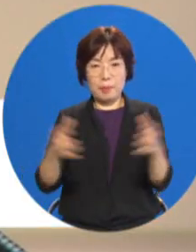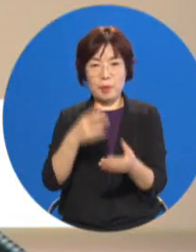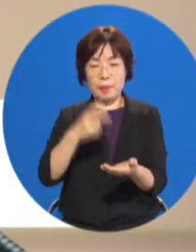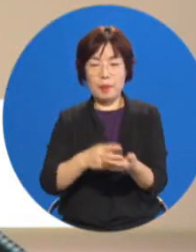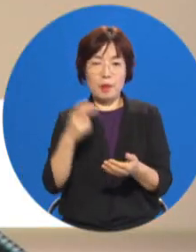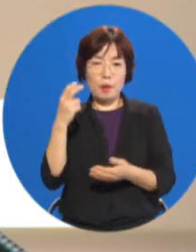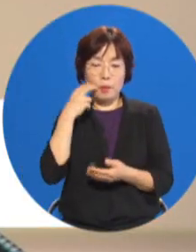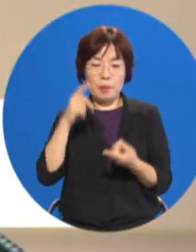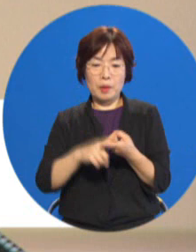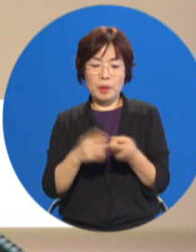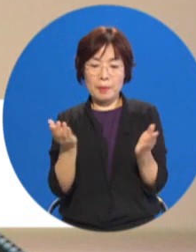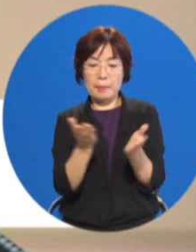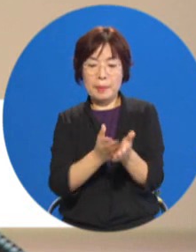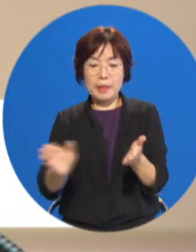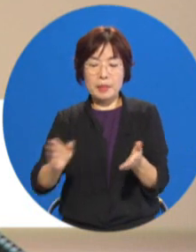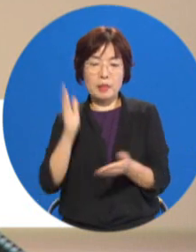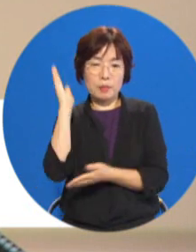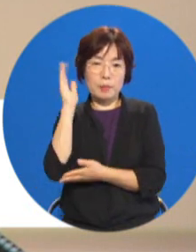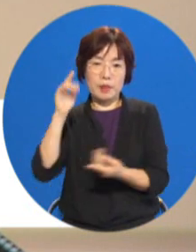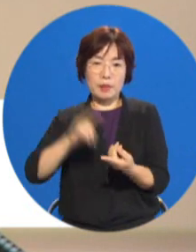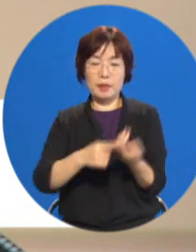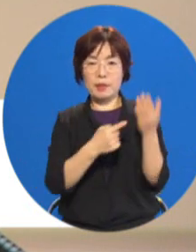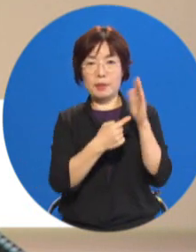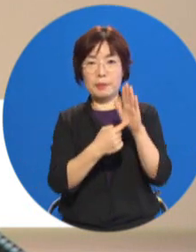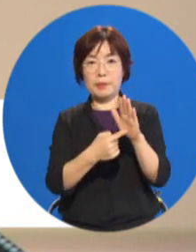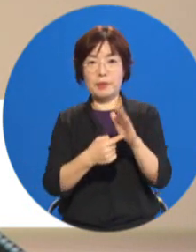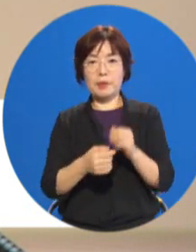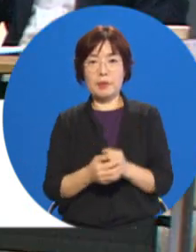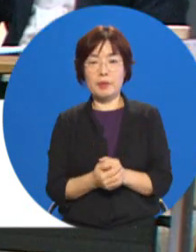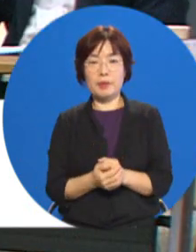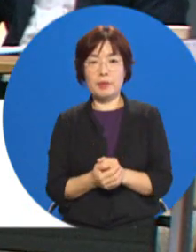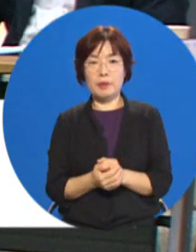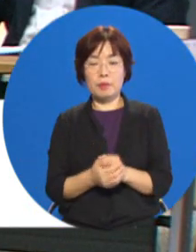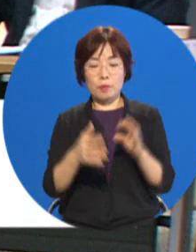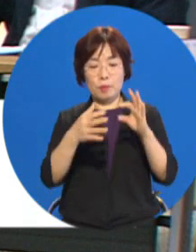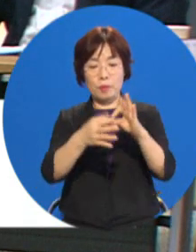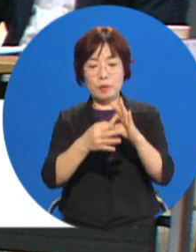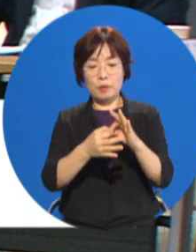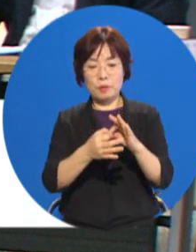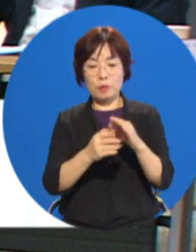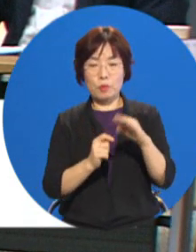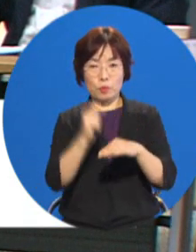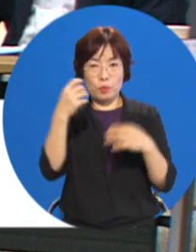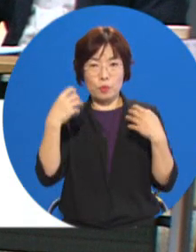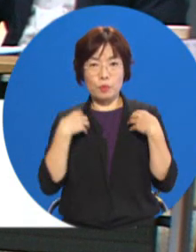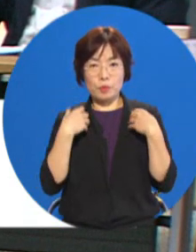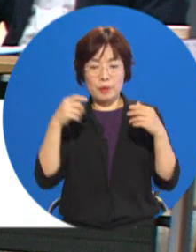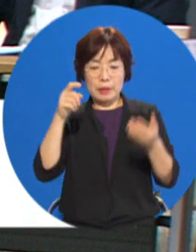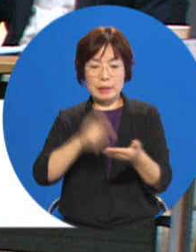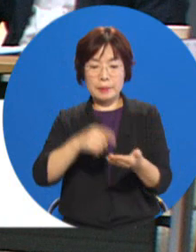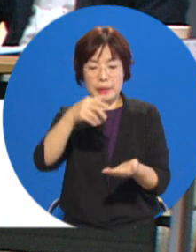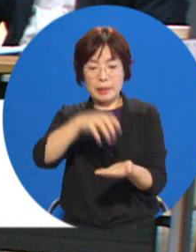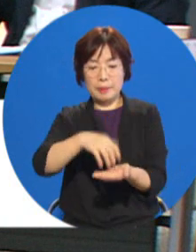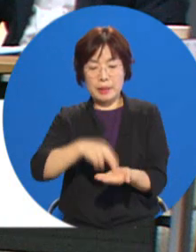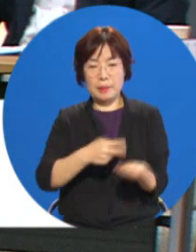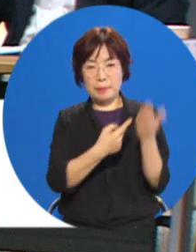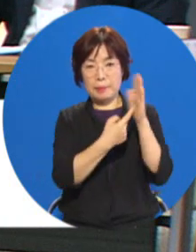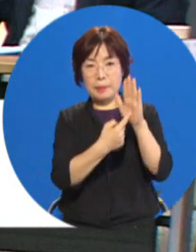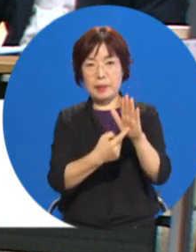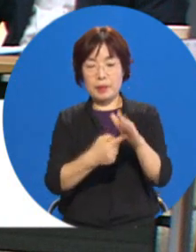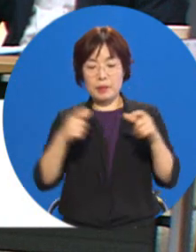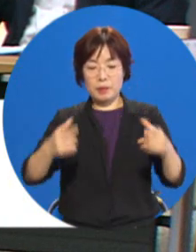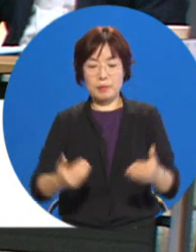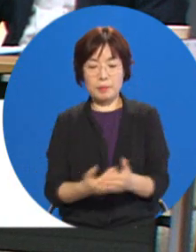농담까지의 부적절성 논란이 일고 있습니다. 이와 관련해 송 군수는 긴급 입장문을 통해 지역